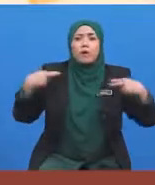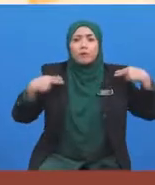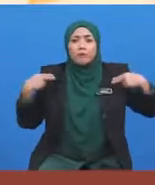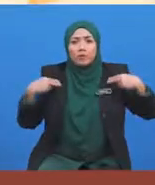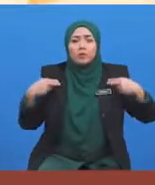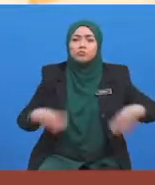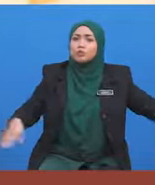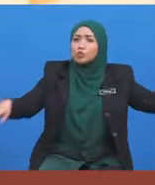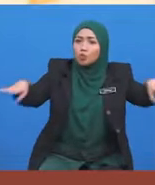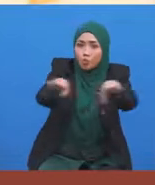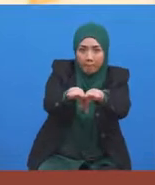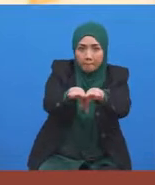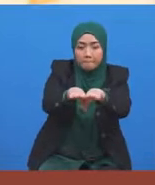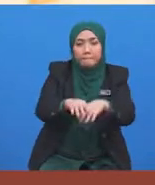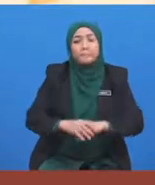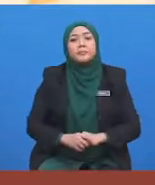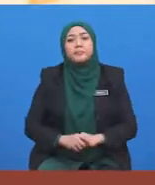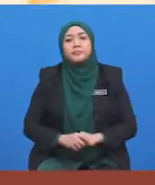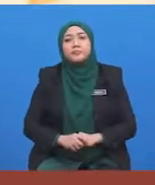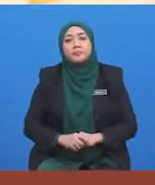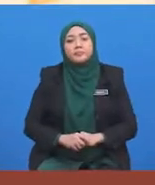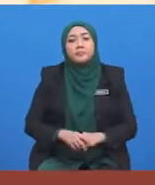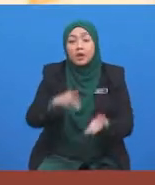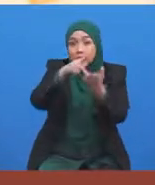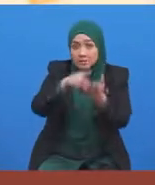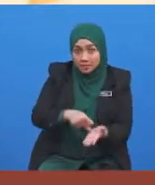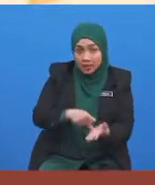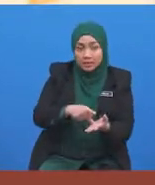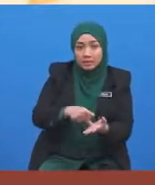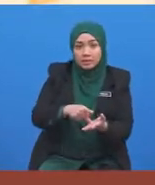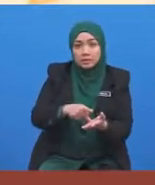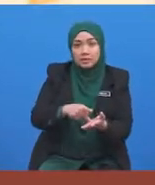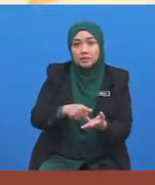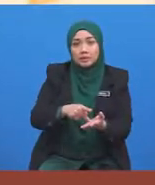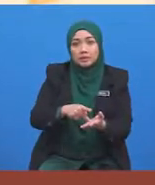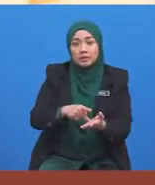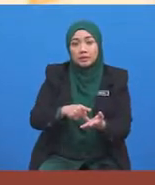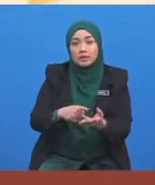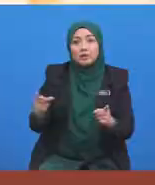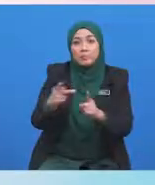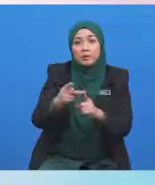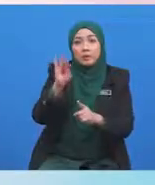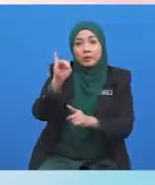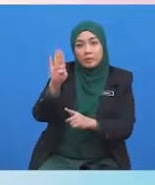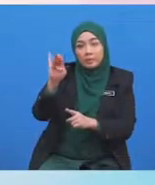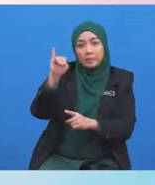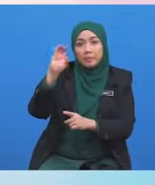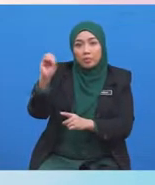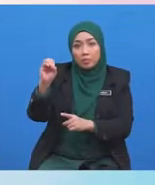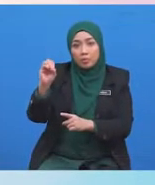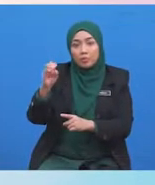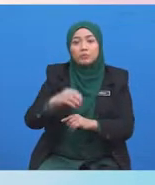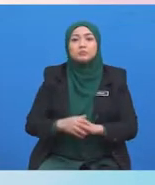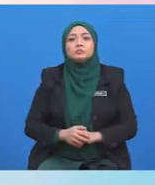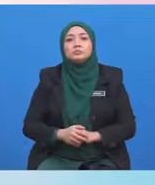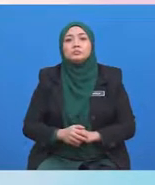Baiklah pelajar, kesan pergerakan jisim yang seterusnya terhadap sistem biosfera ialah kemusnahan habitat